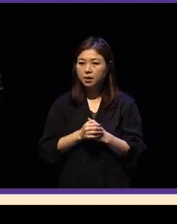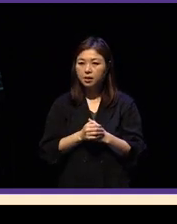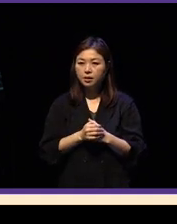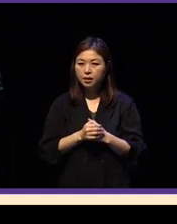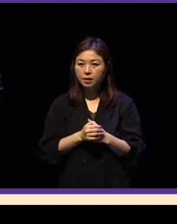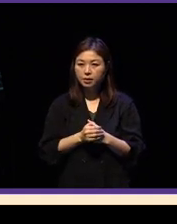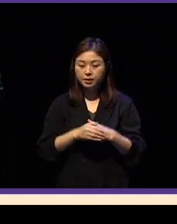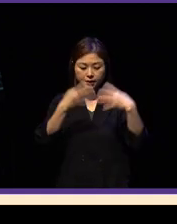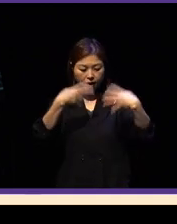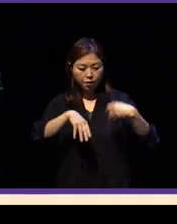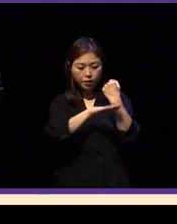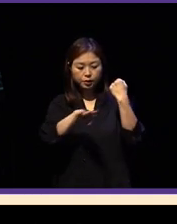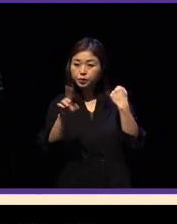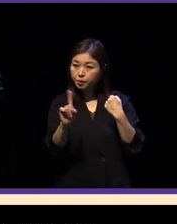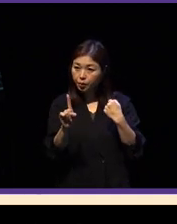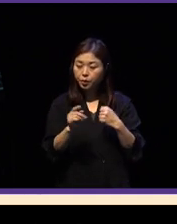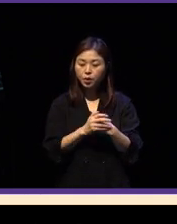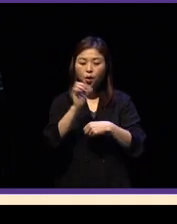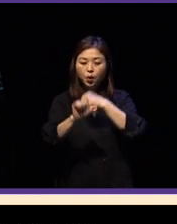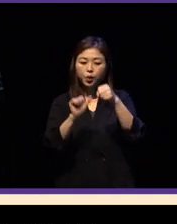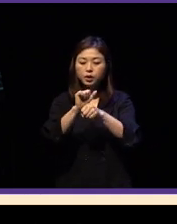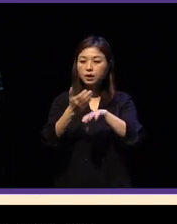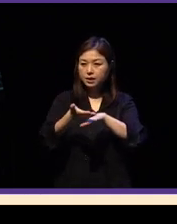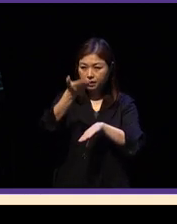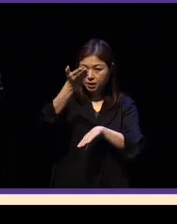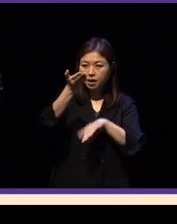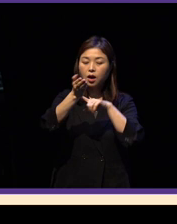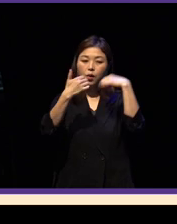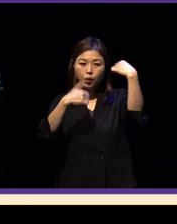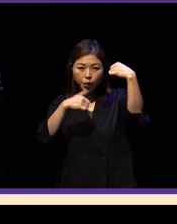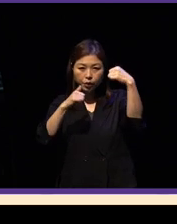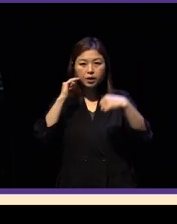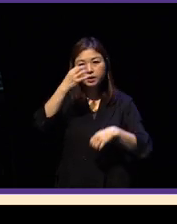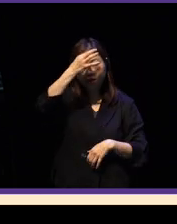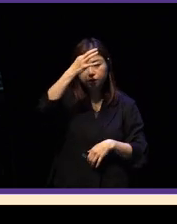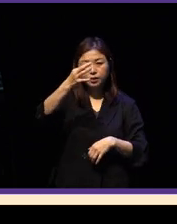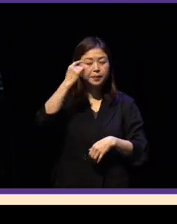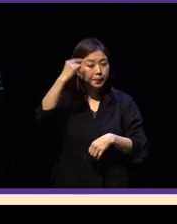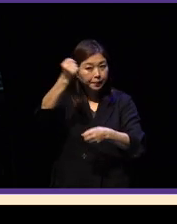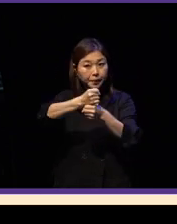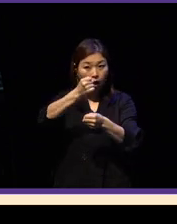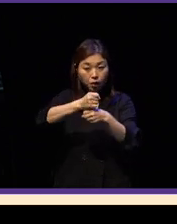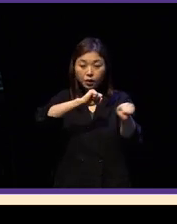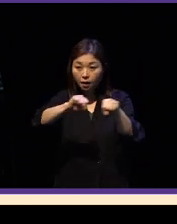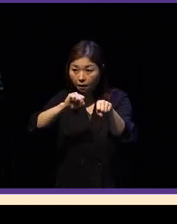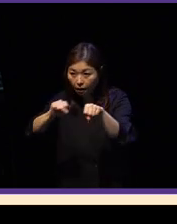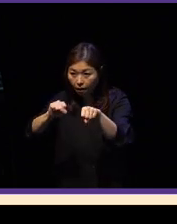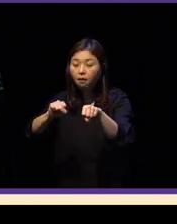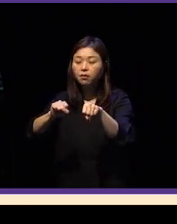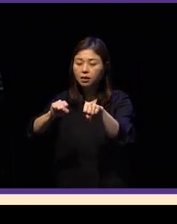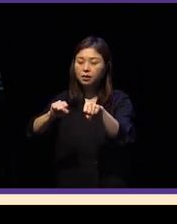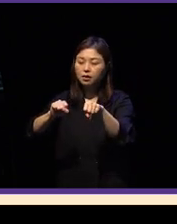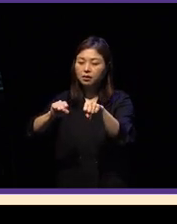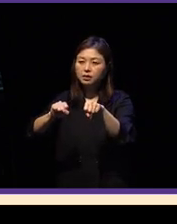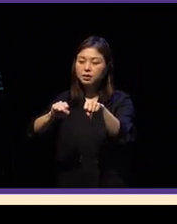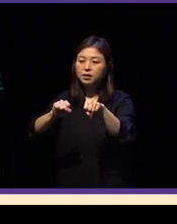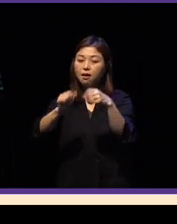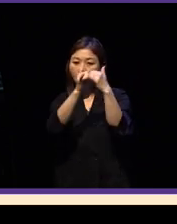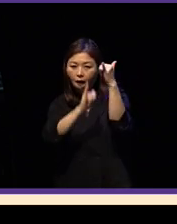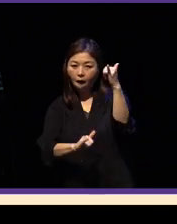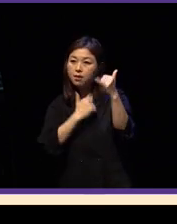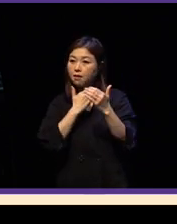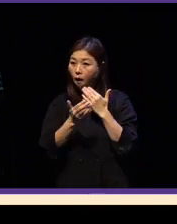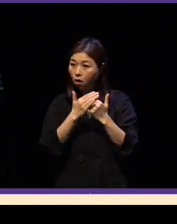기준입니다. 5년 이상의 그 공연예술 창작 활동 그 영역에서 활동한 이력을